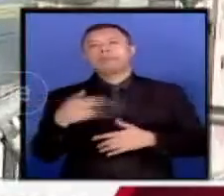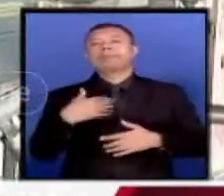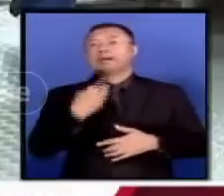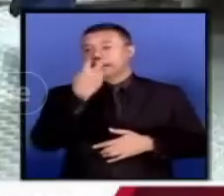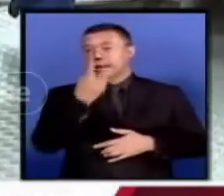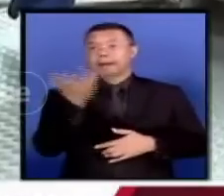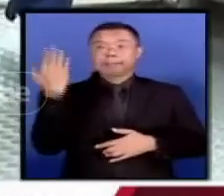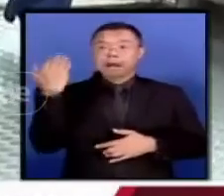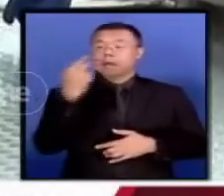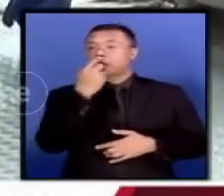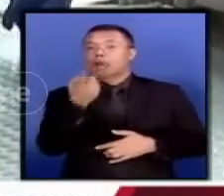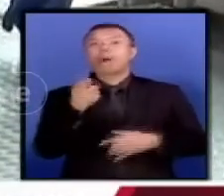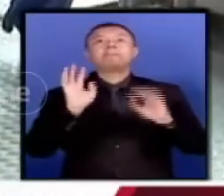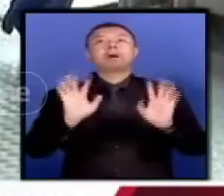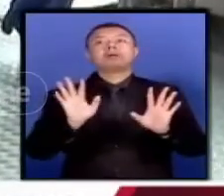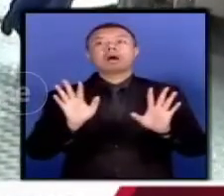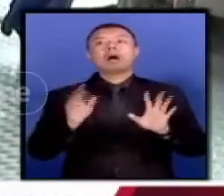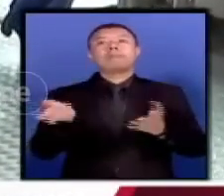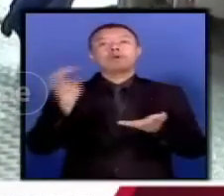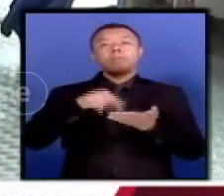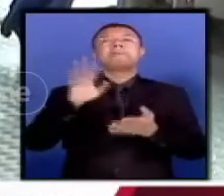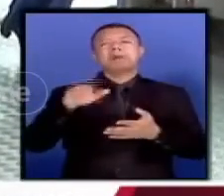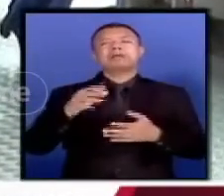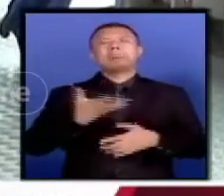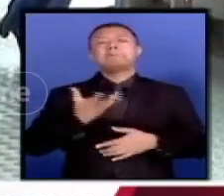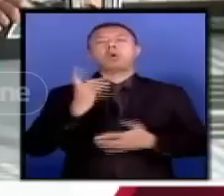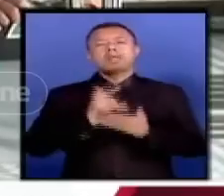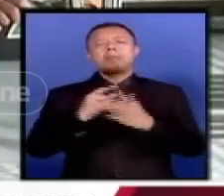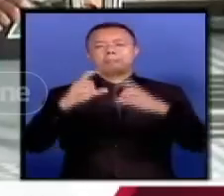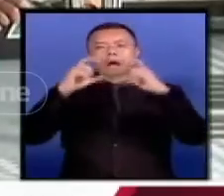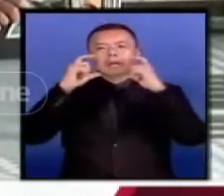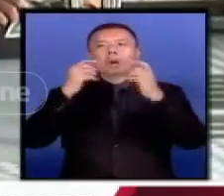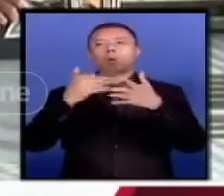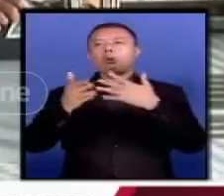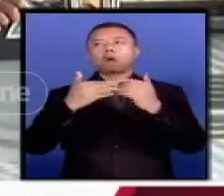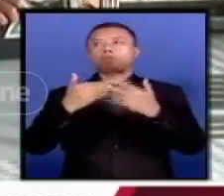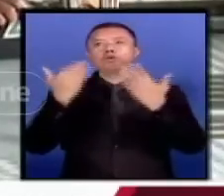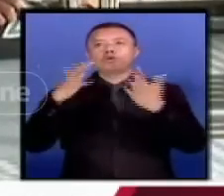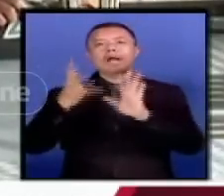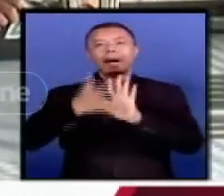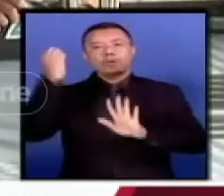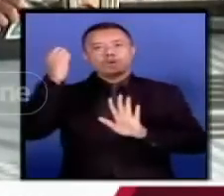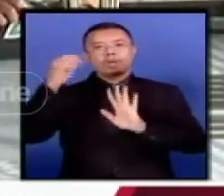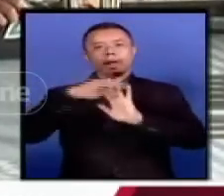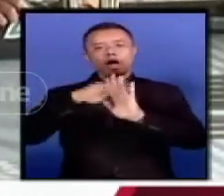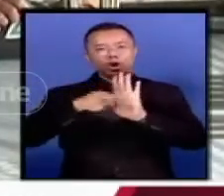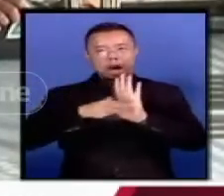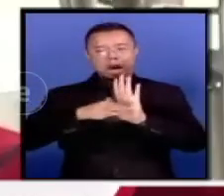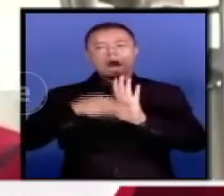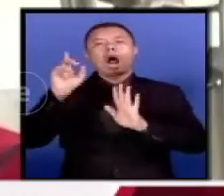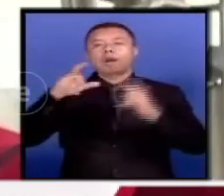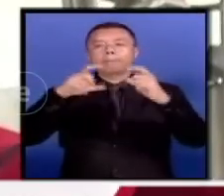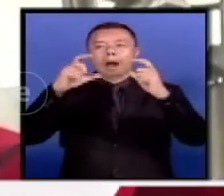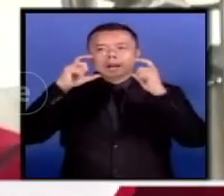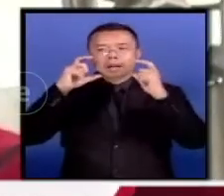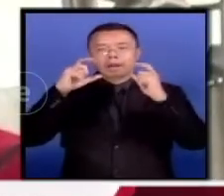dilihat di belakang saya ini, ternyata masih banyak penumpang yang memilih menggunakan masker meskipun sudah dicabut nih peraturan wajib masker